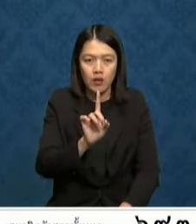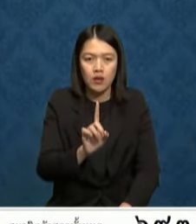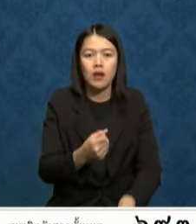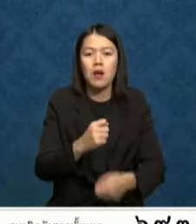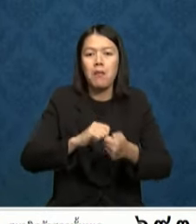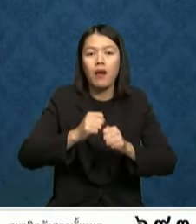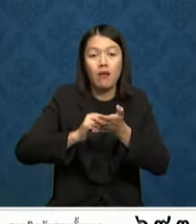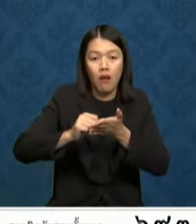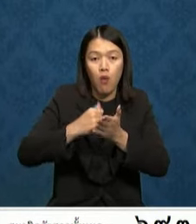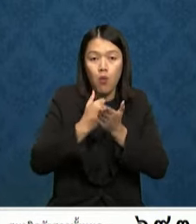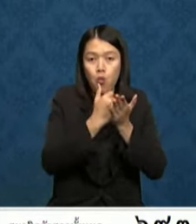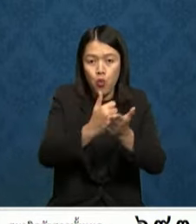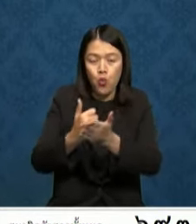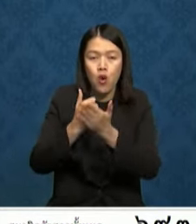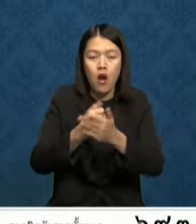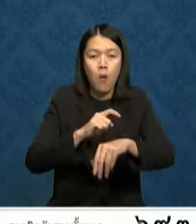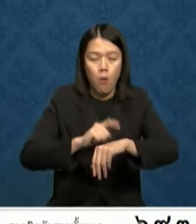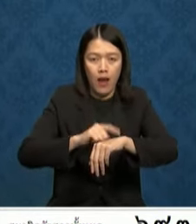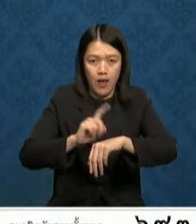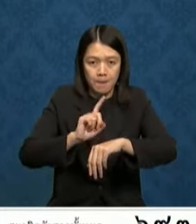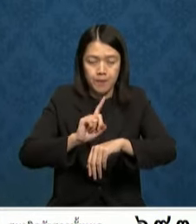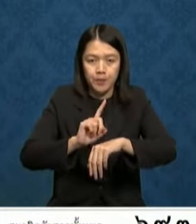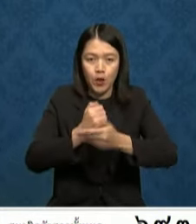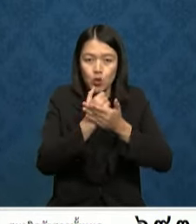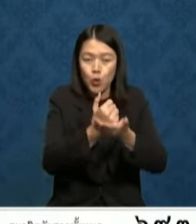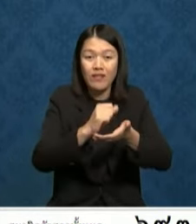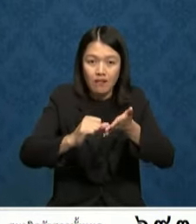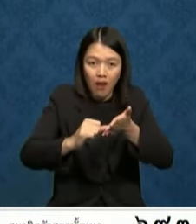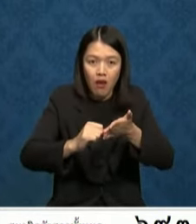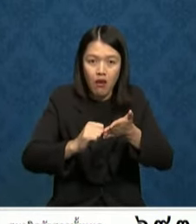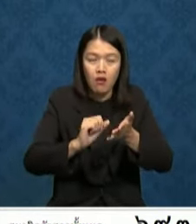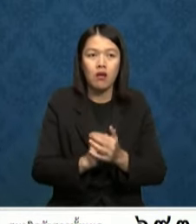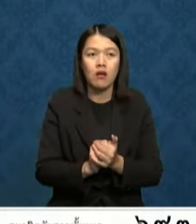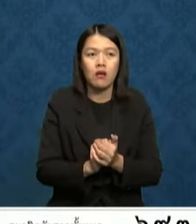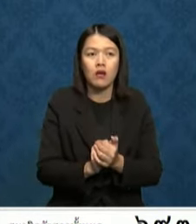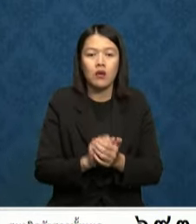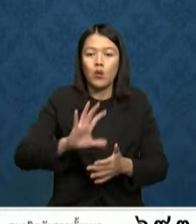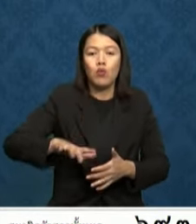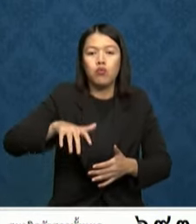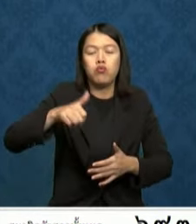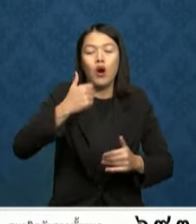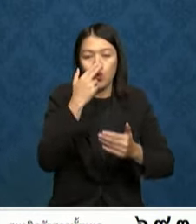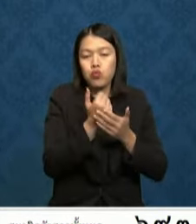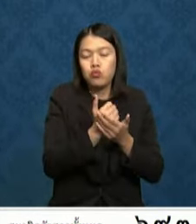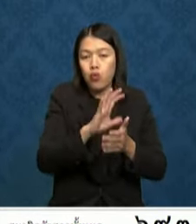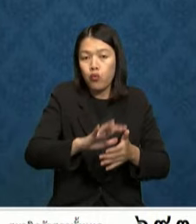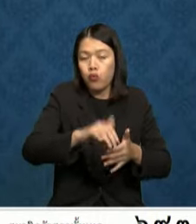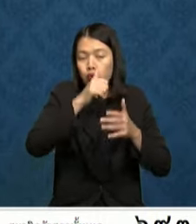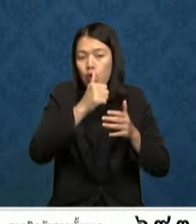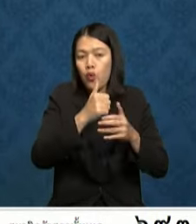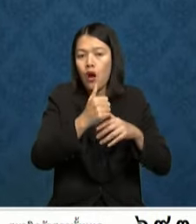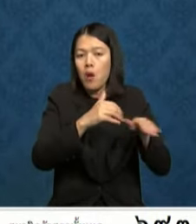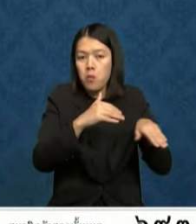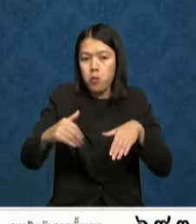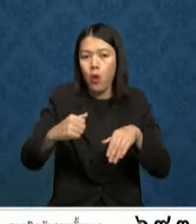การจะแก้ไขปัญหาเนี่ยมันช่วยเวลาต้องเข้าไปแก้ไขต้องไปฟื้นฟูก่อนนะครับฟื้นฟูให้อยู่ในสภาพ